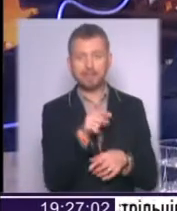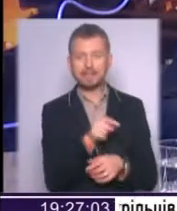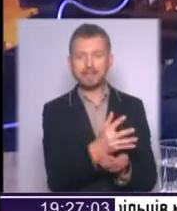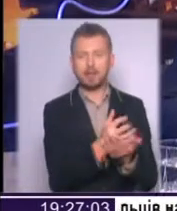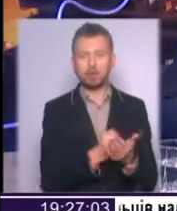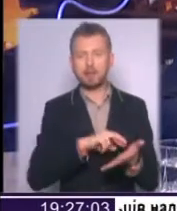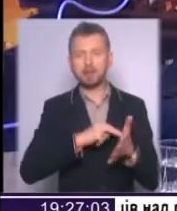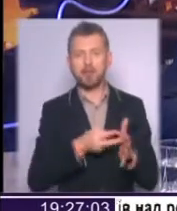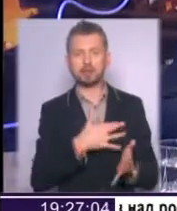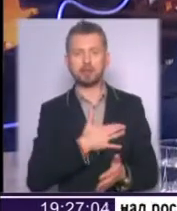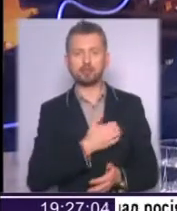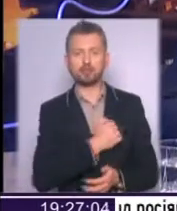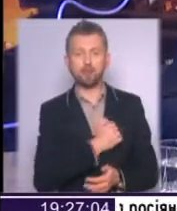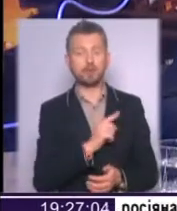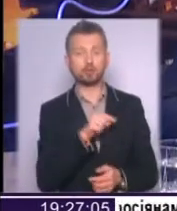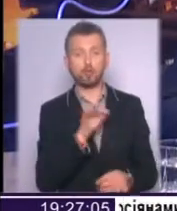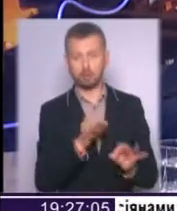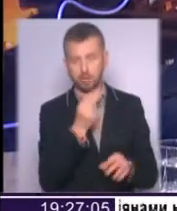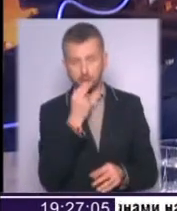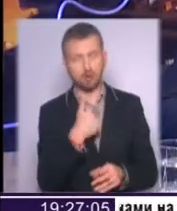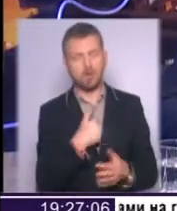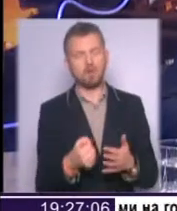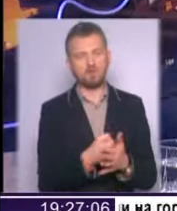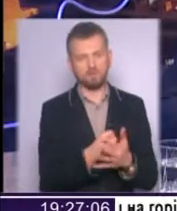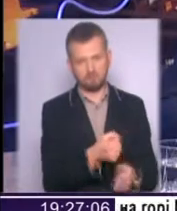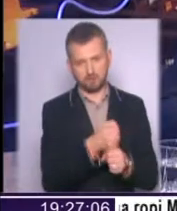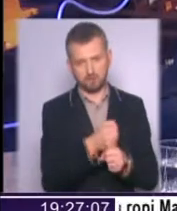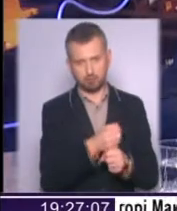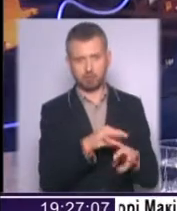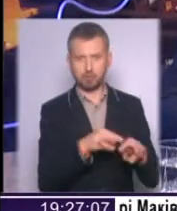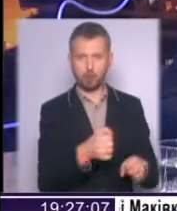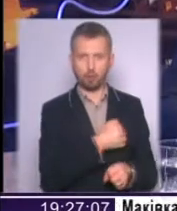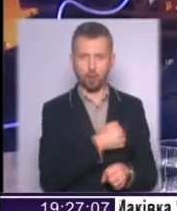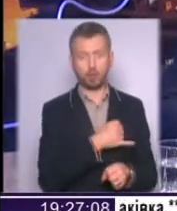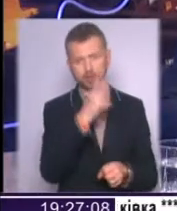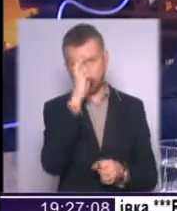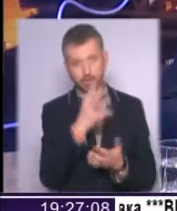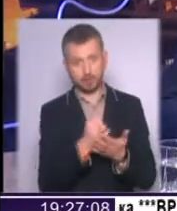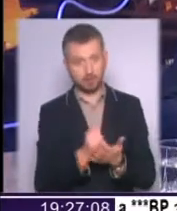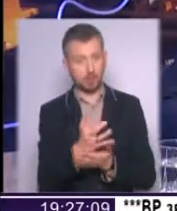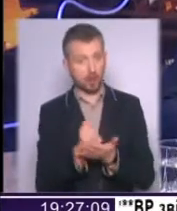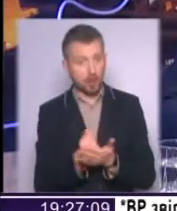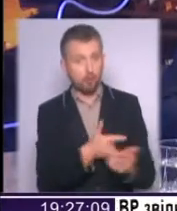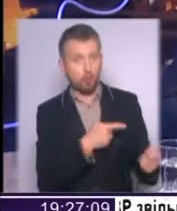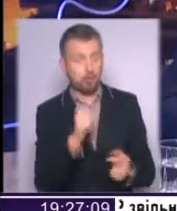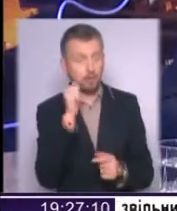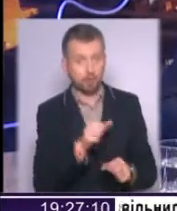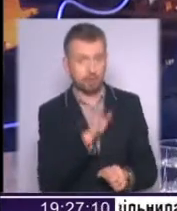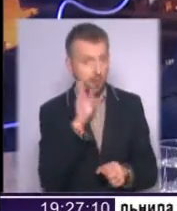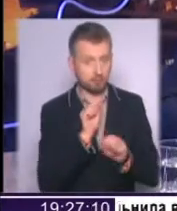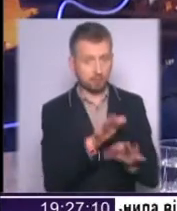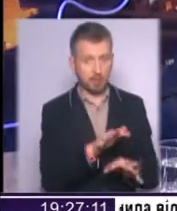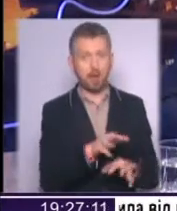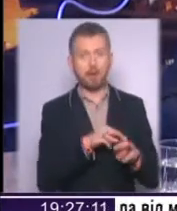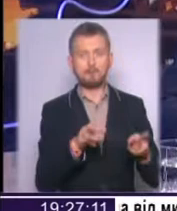наших солдатів, щоб вони нормально харчувалися, я таки виб'ю з Міноборони і з Держрезерв. Держрезерв готовий передати хоч завтра вранці. Але Міноборони